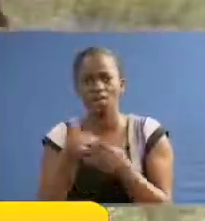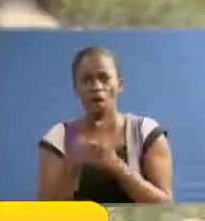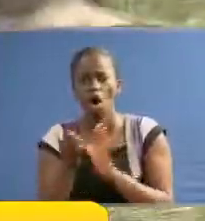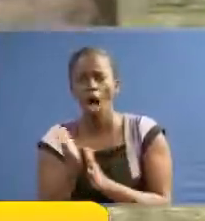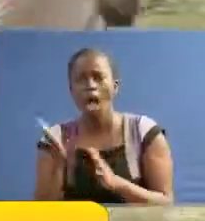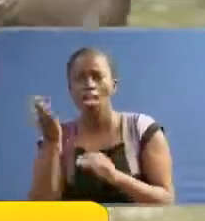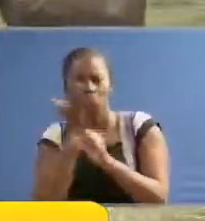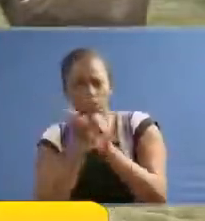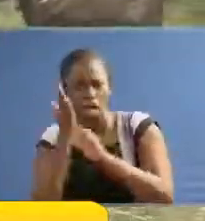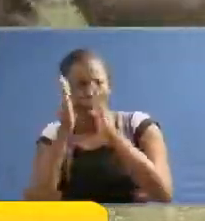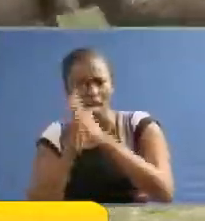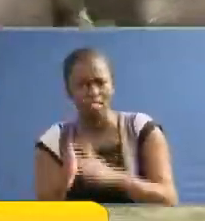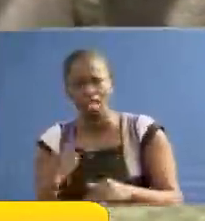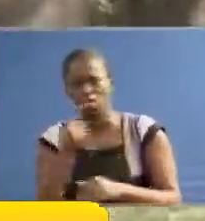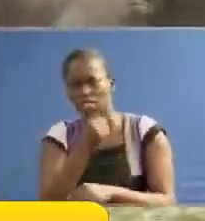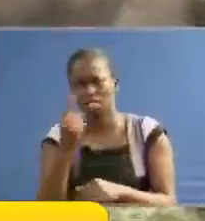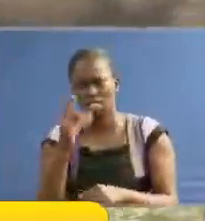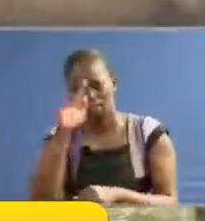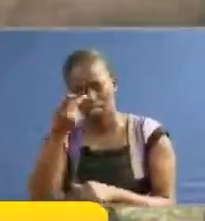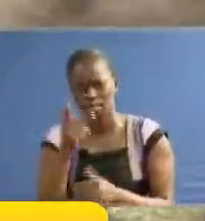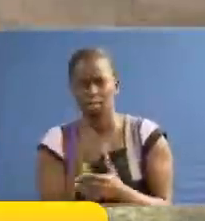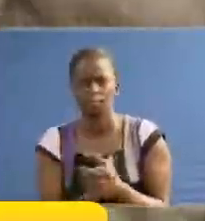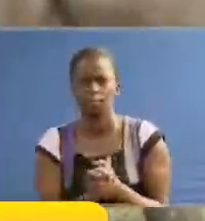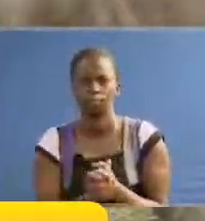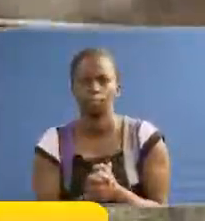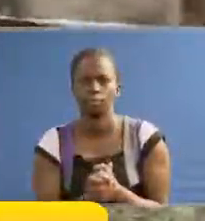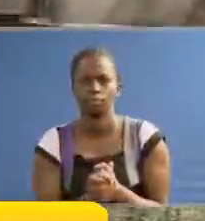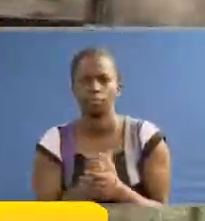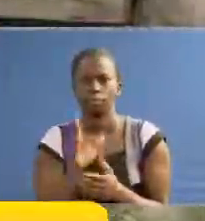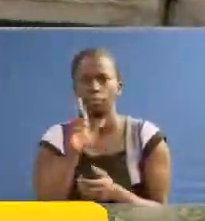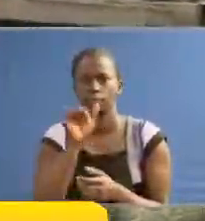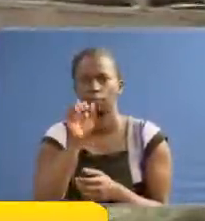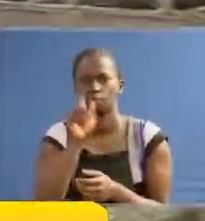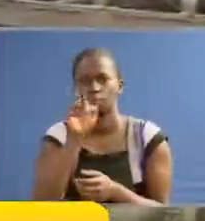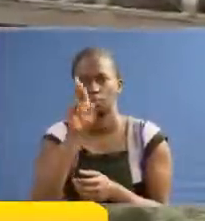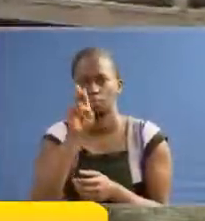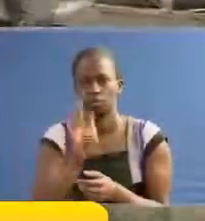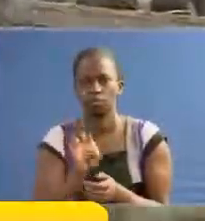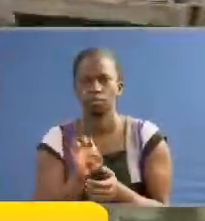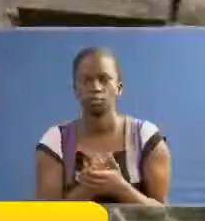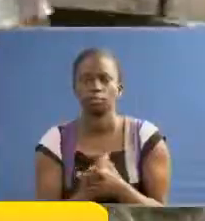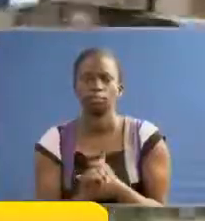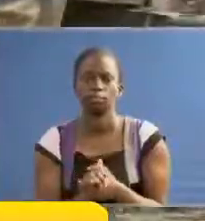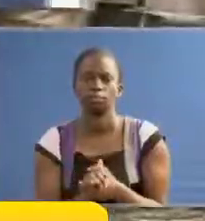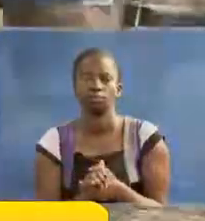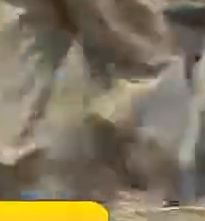huchinjwa kila siku Kenya. Ndivyo. Christine Kamau, KUTV.